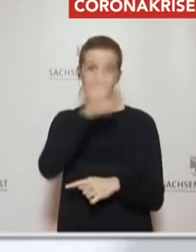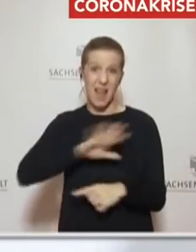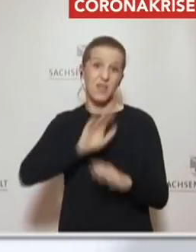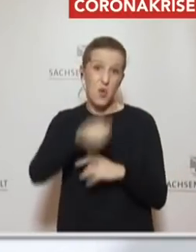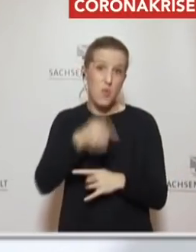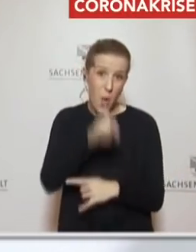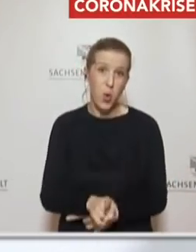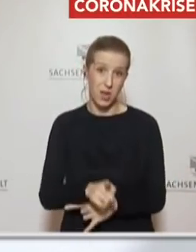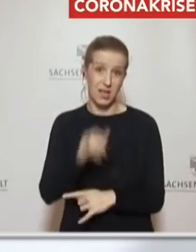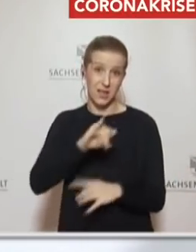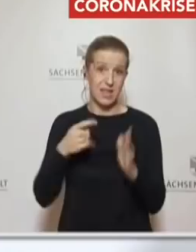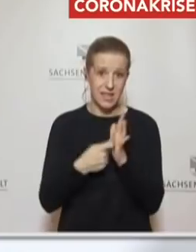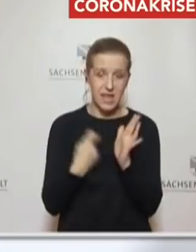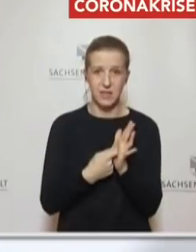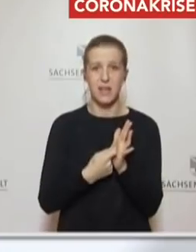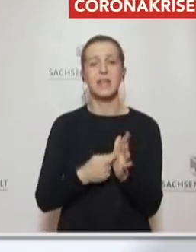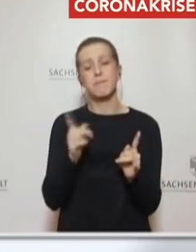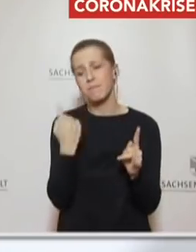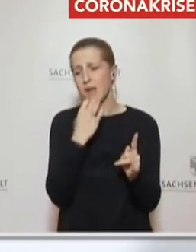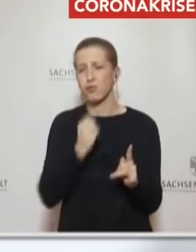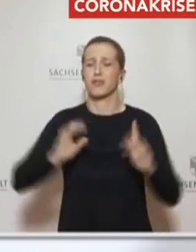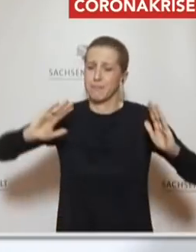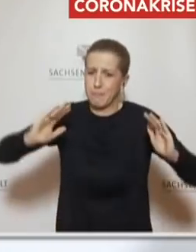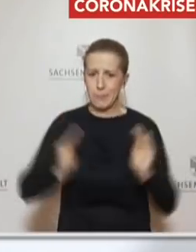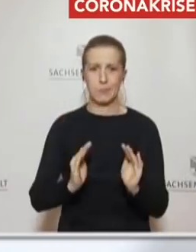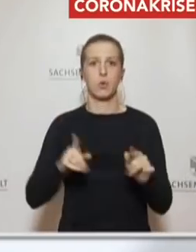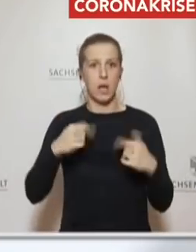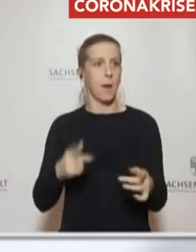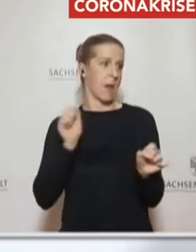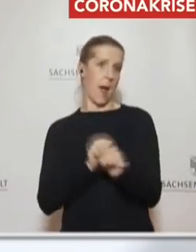runterdrücken, damit wir wieder größere Handlungsspielräume unseres eigenen Handelns auch im Lande haben.